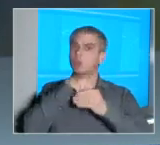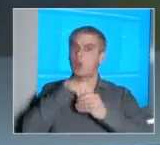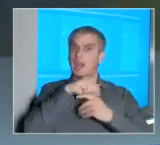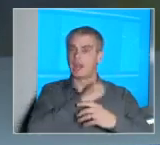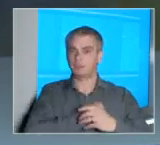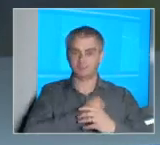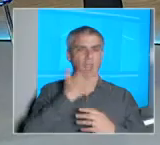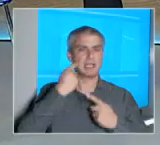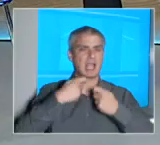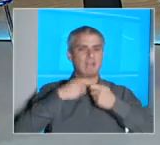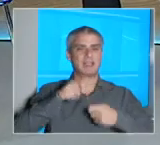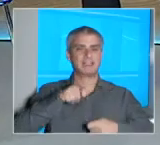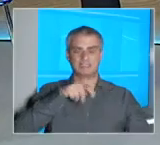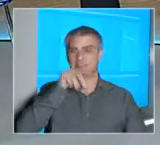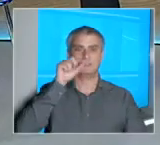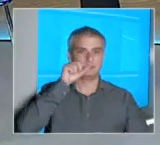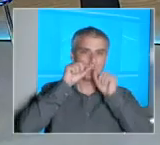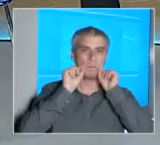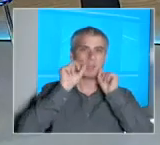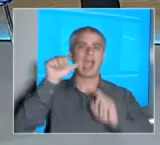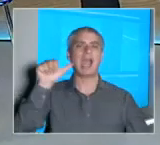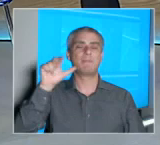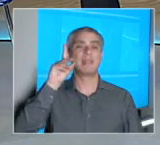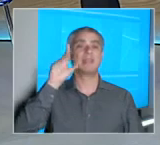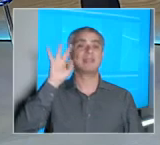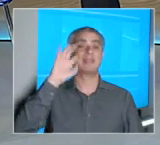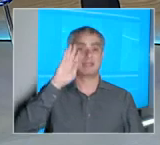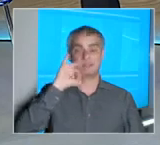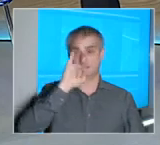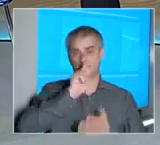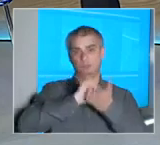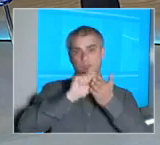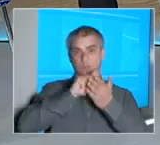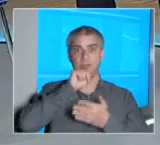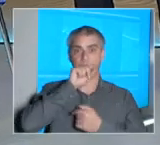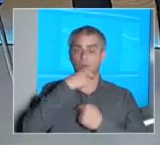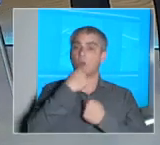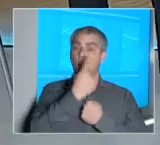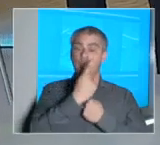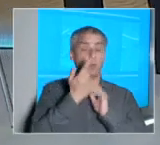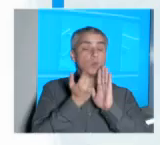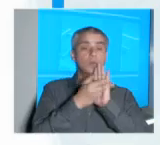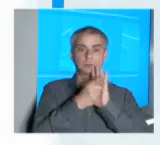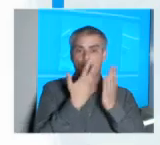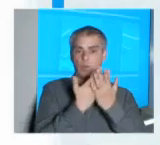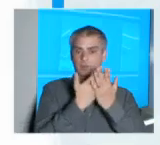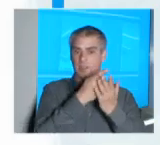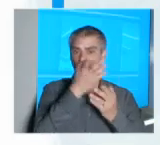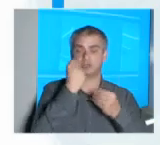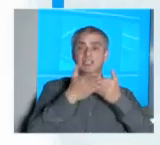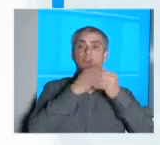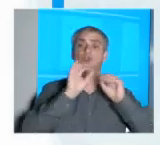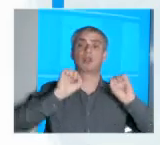המספידים היה גם אחמד טיבי, שפרסם בחשבון הטוויטר שלו ציוץ שאומר, מלבד העובדה שנחמה